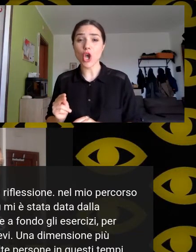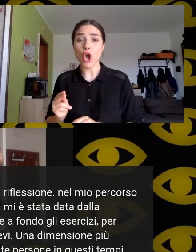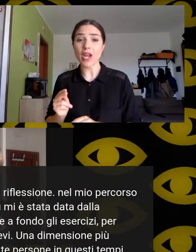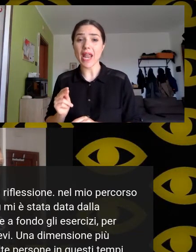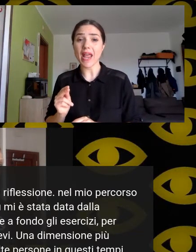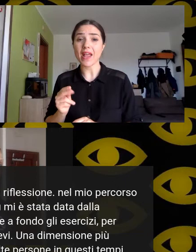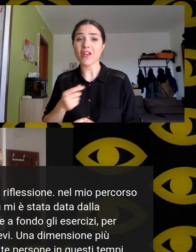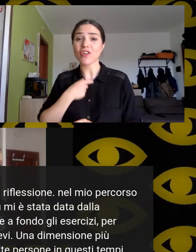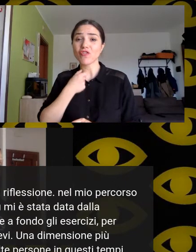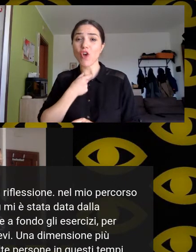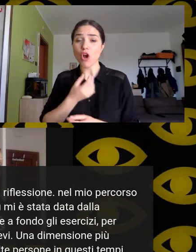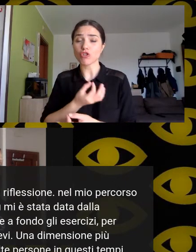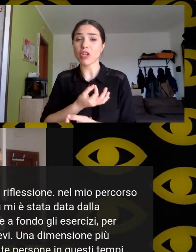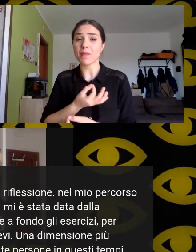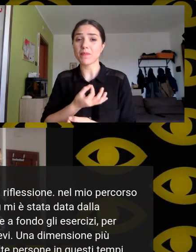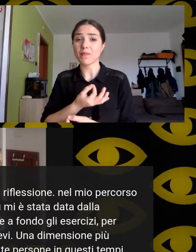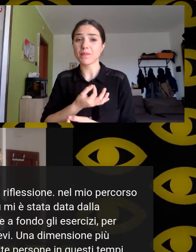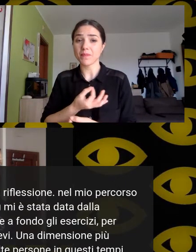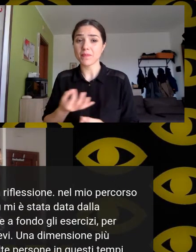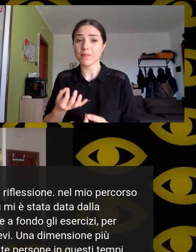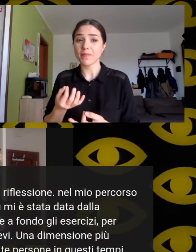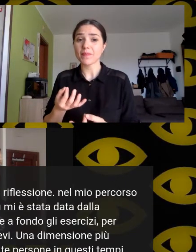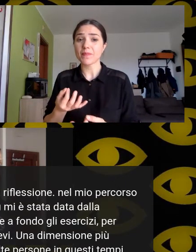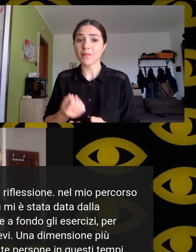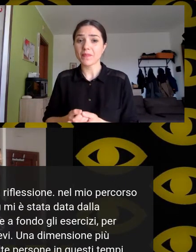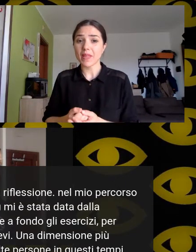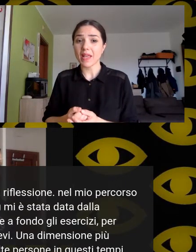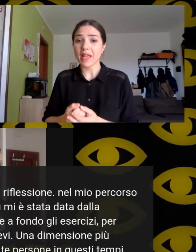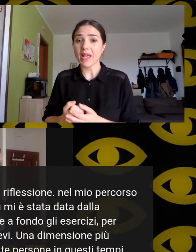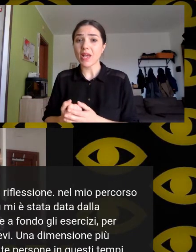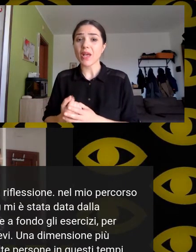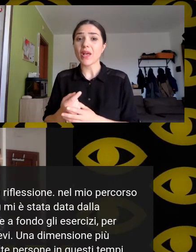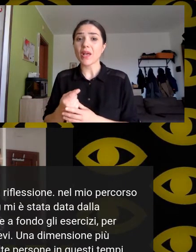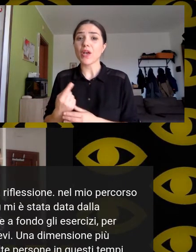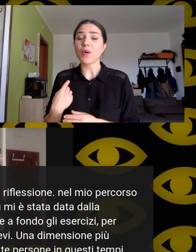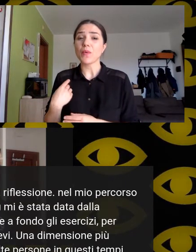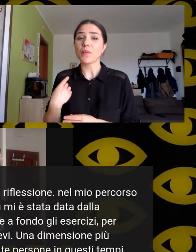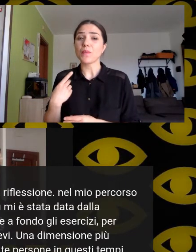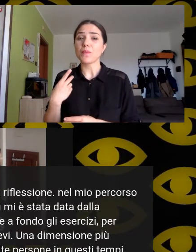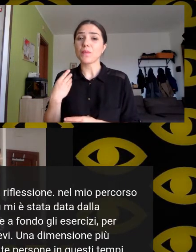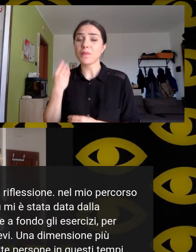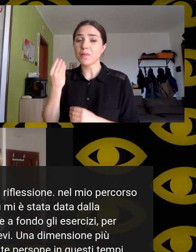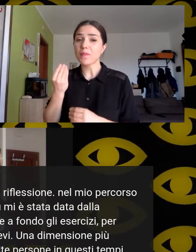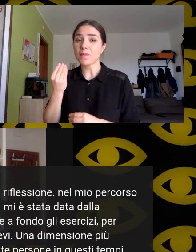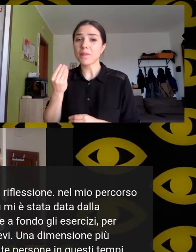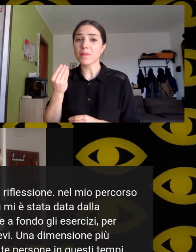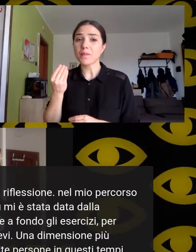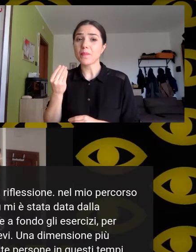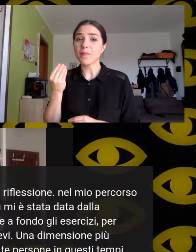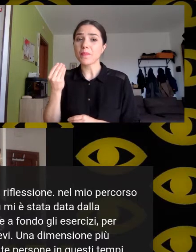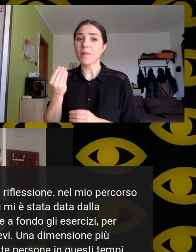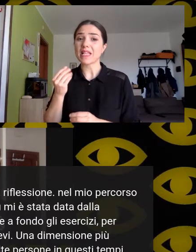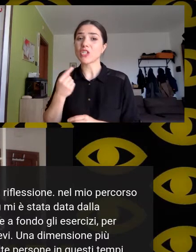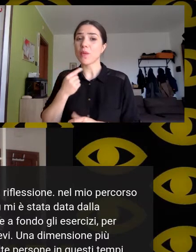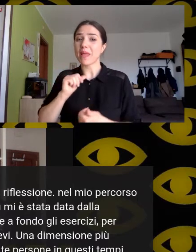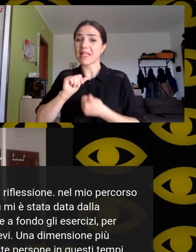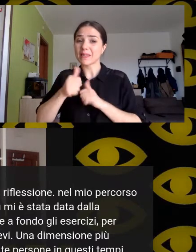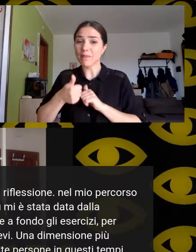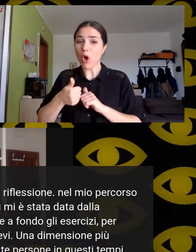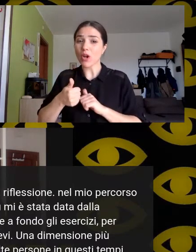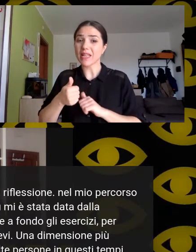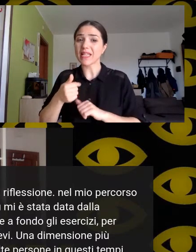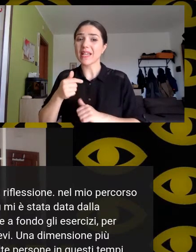allievi. Una dimensione più sensibile, attenta e umana è una necessità per molte persone in questi tempi